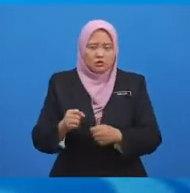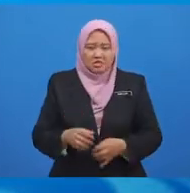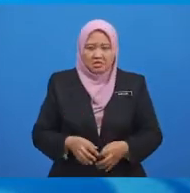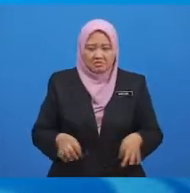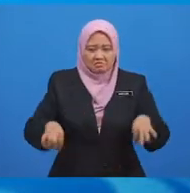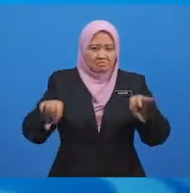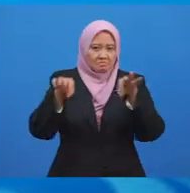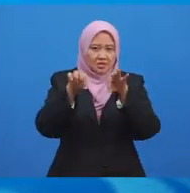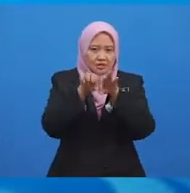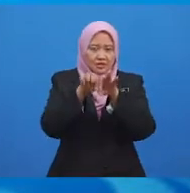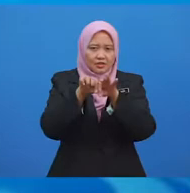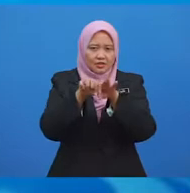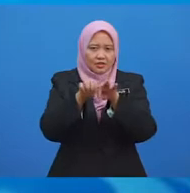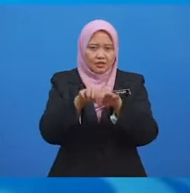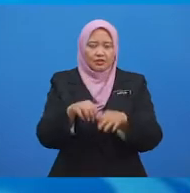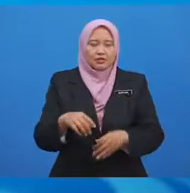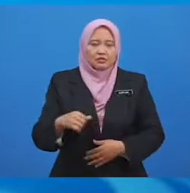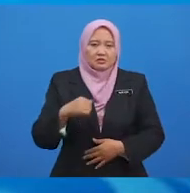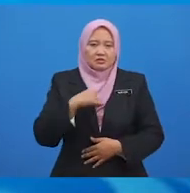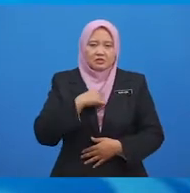mementingkan diri sendiri.